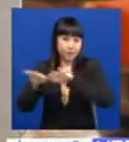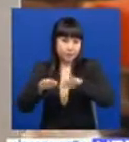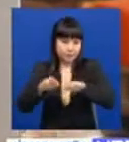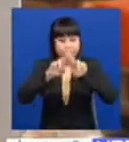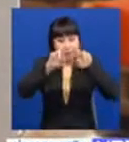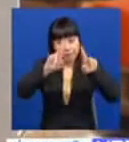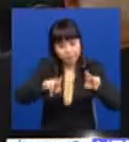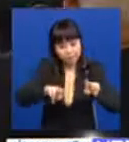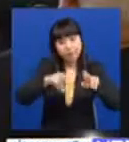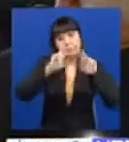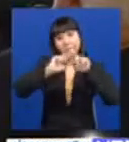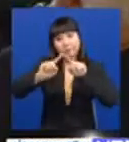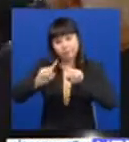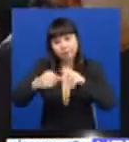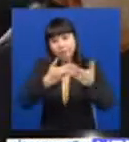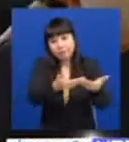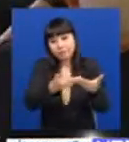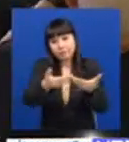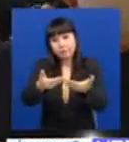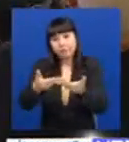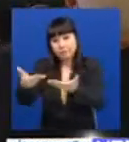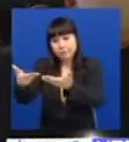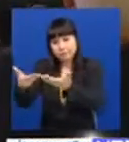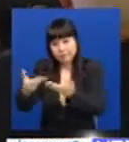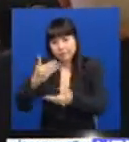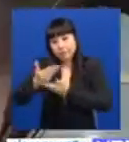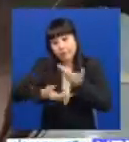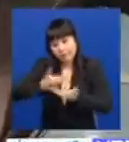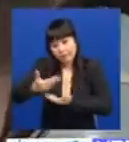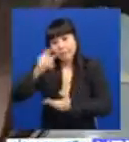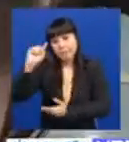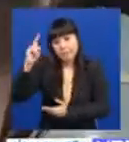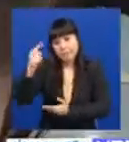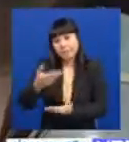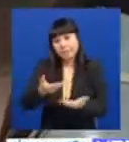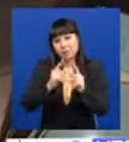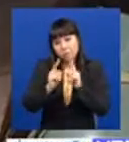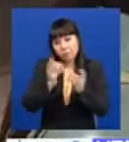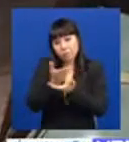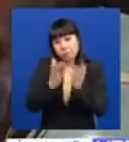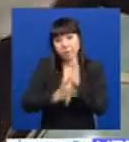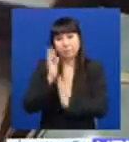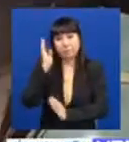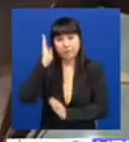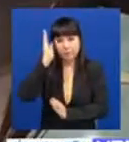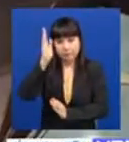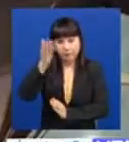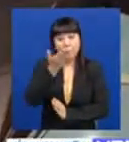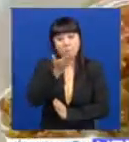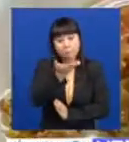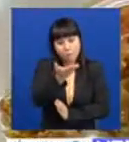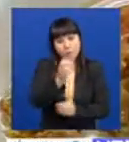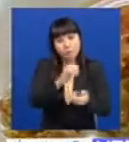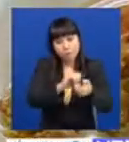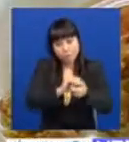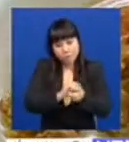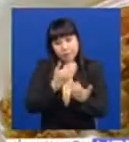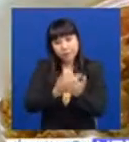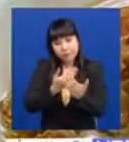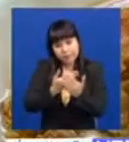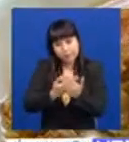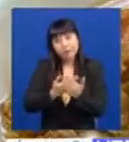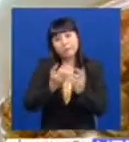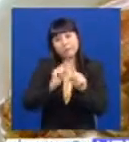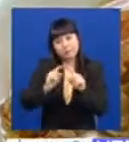การห้างสรรพสินค้าและห้างค้าปลีกสมัยใหม่ทำมาหารือในสัปดาห์หน้าเพื่อขอความร่วมมือด้านราคาและ